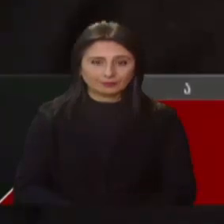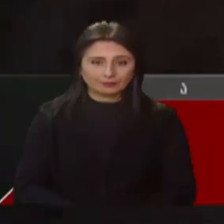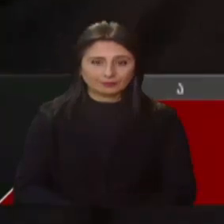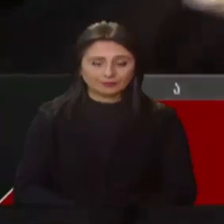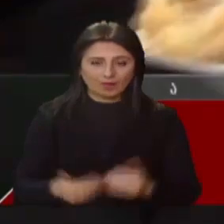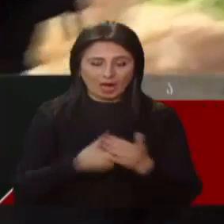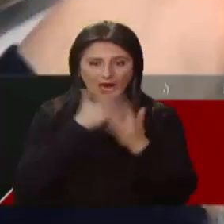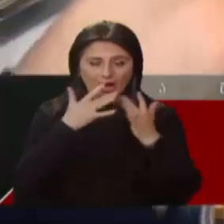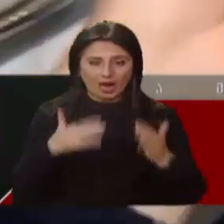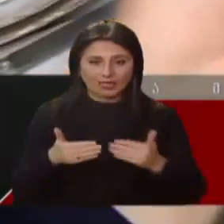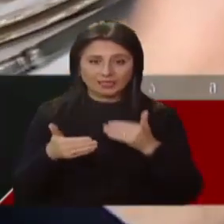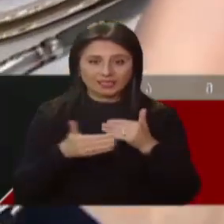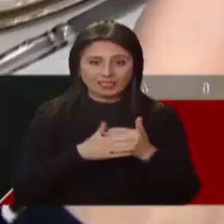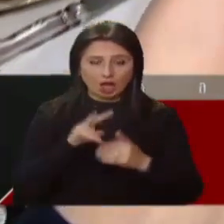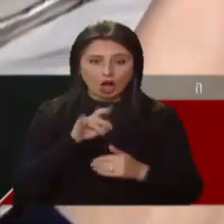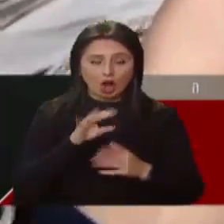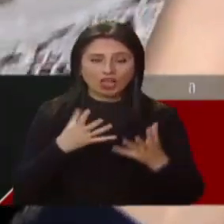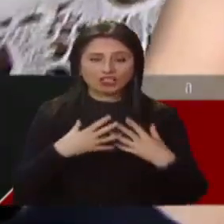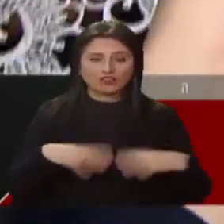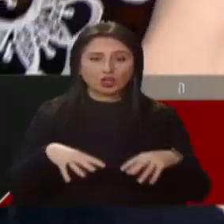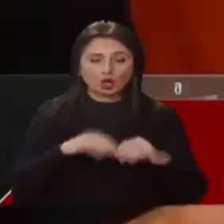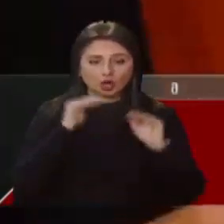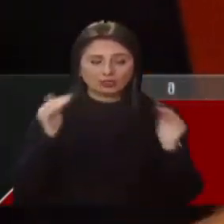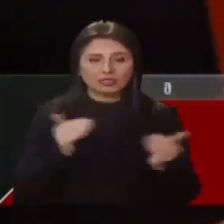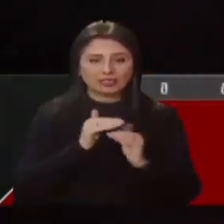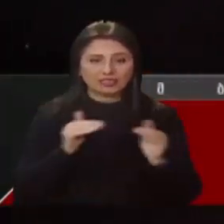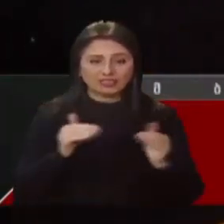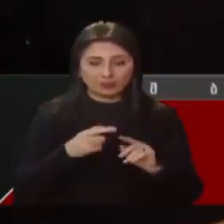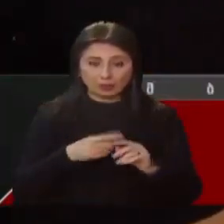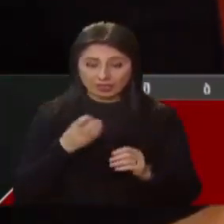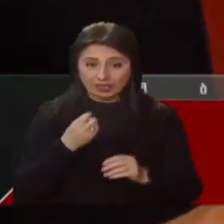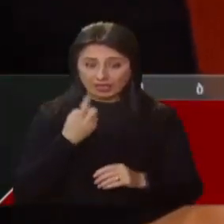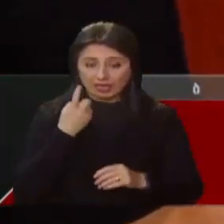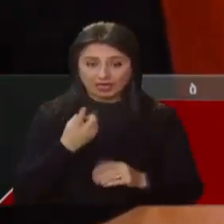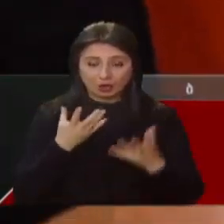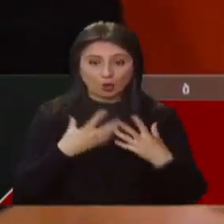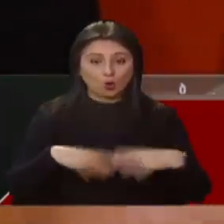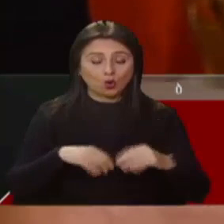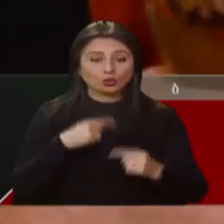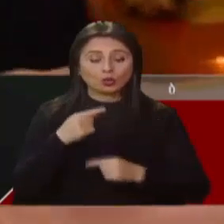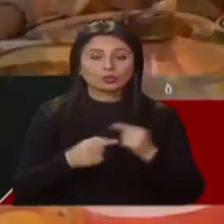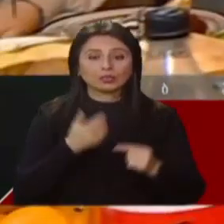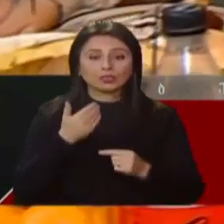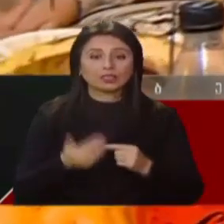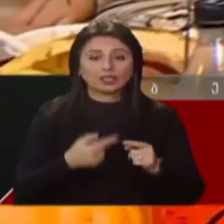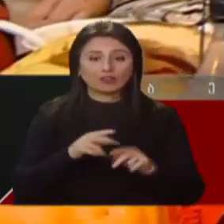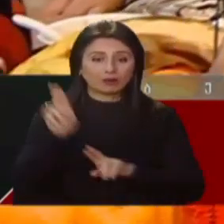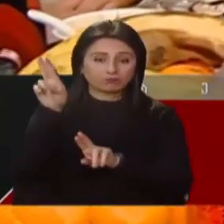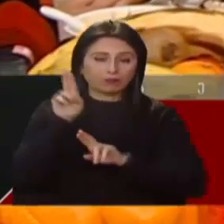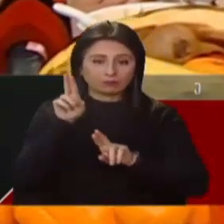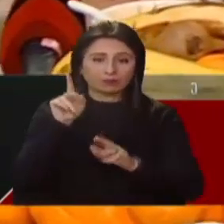მითხარე ახალი წლის დადგომას ლოლაშვილების ოჯახის სიმღერით ხვდება, თუმცა კიდევ ერთი ოჯახური ტრადიცია თოფის